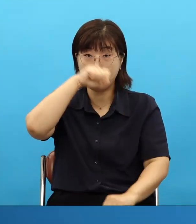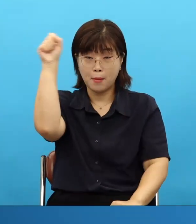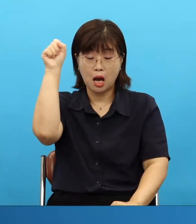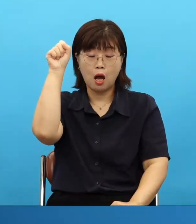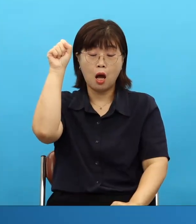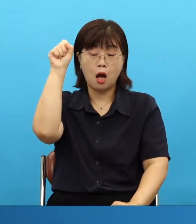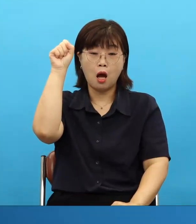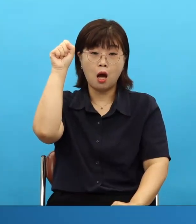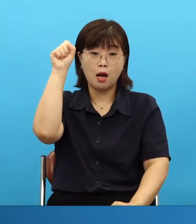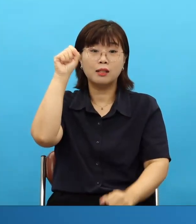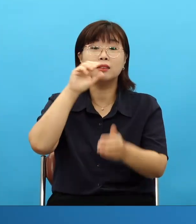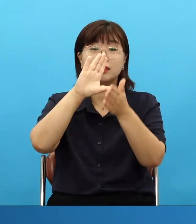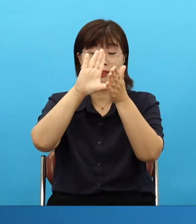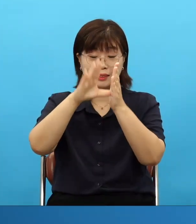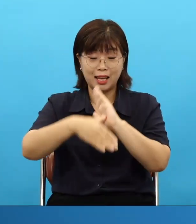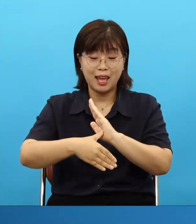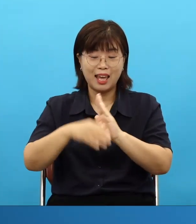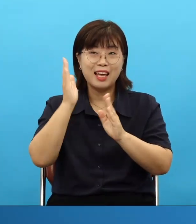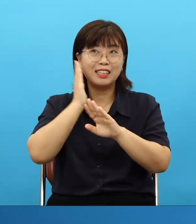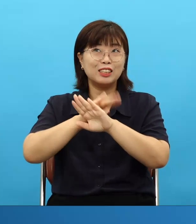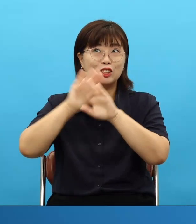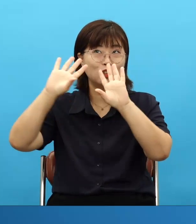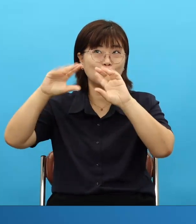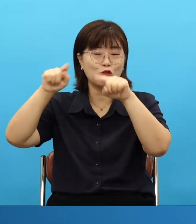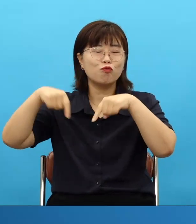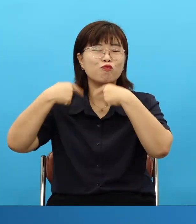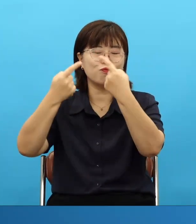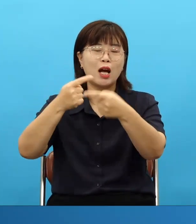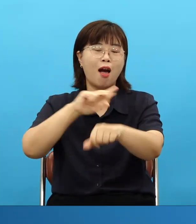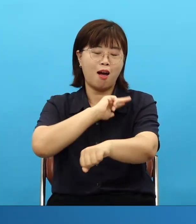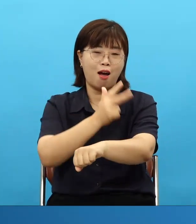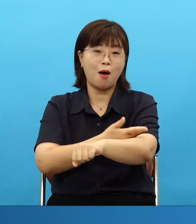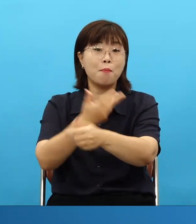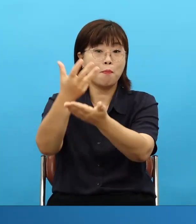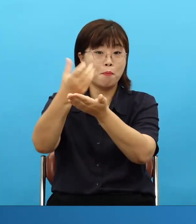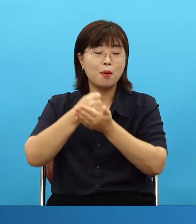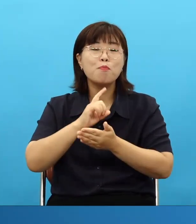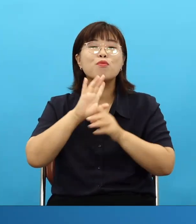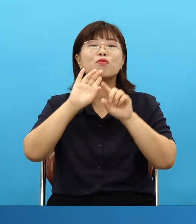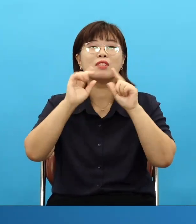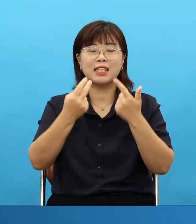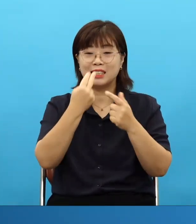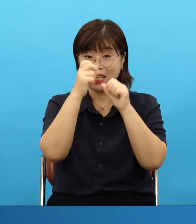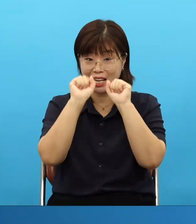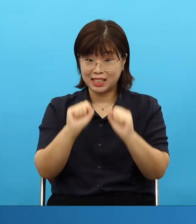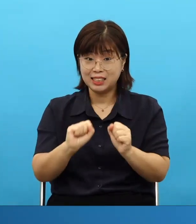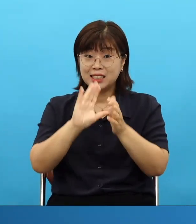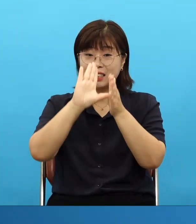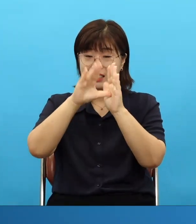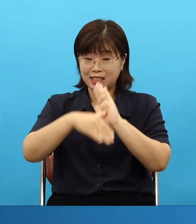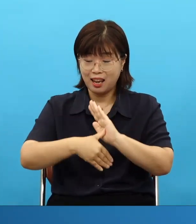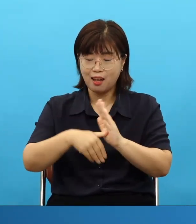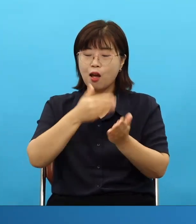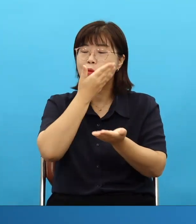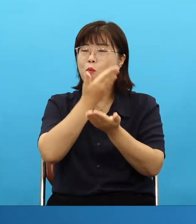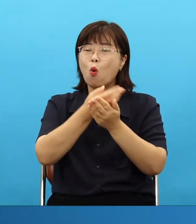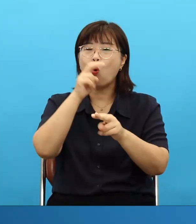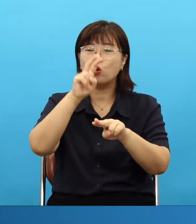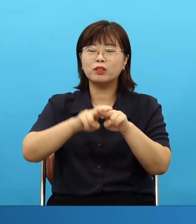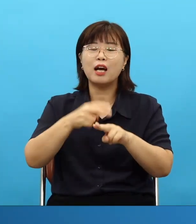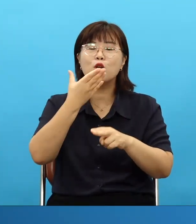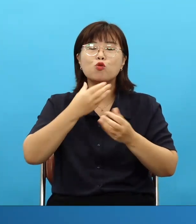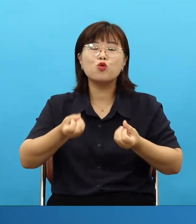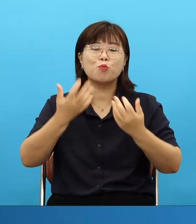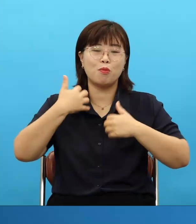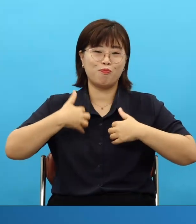갈 정도가 아니고 이 땅에 사는 동안에 하나님의 나라의 일이 이루어지는 보좌의 축복이 있는 겁니다. After